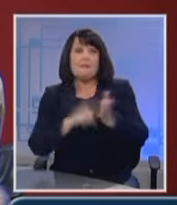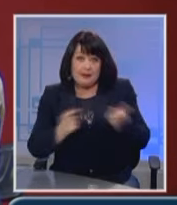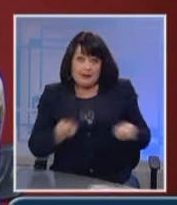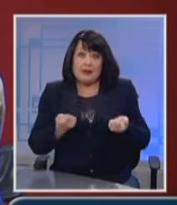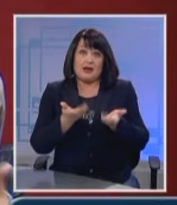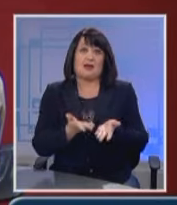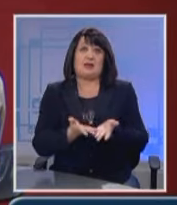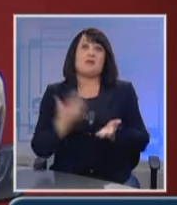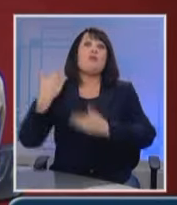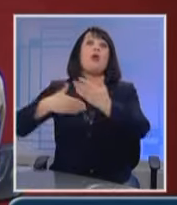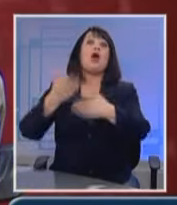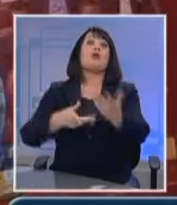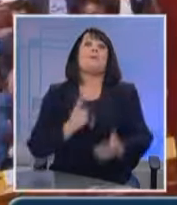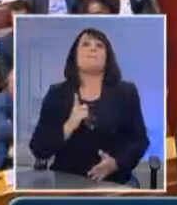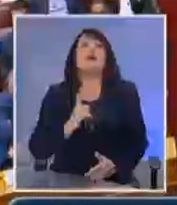αυτό. Είναι πολλά τα χρόνια.